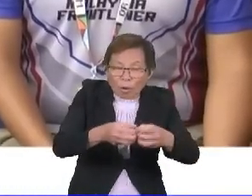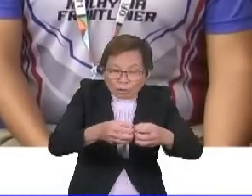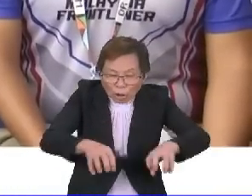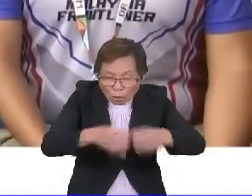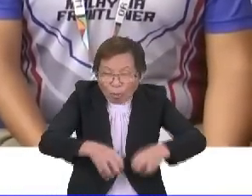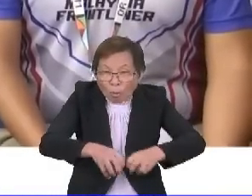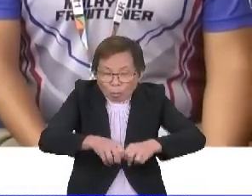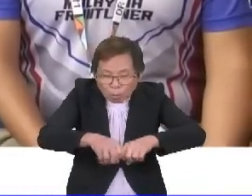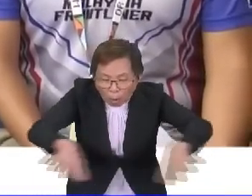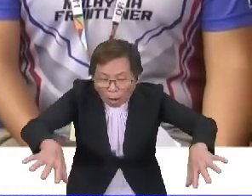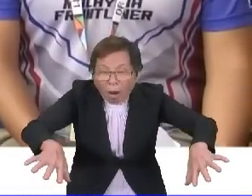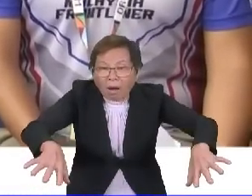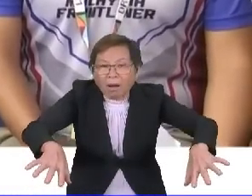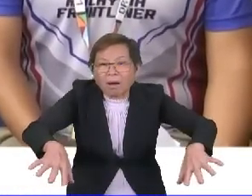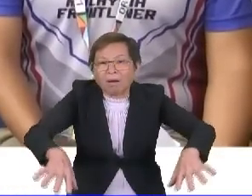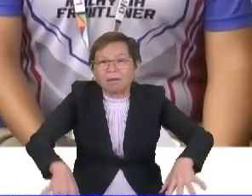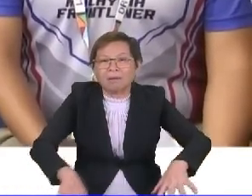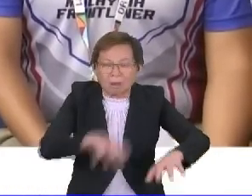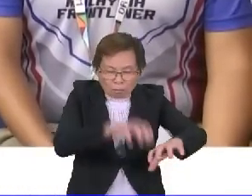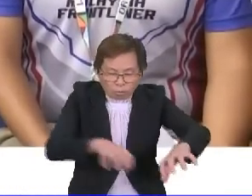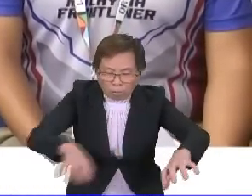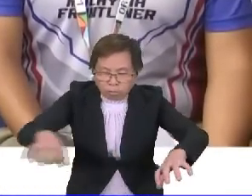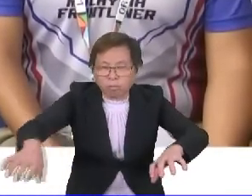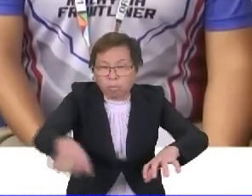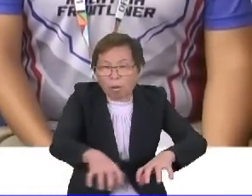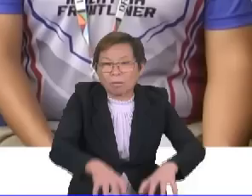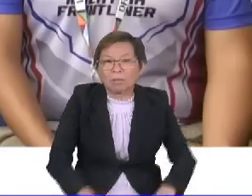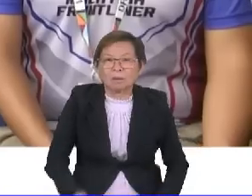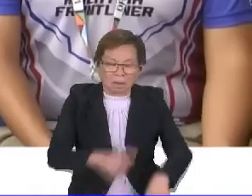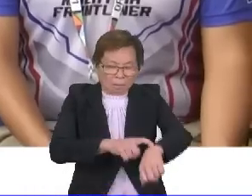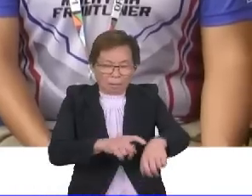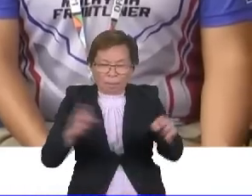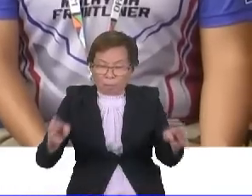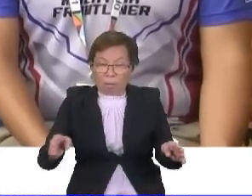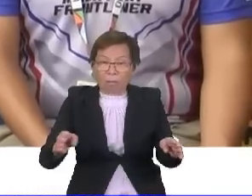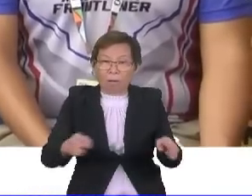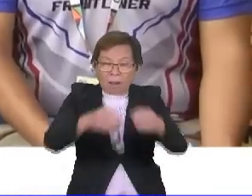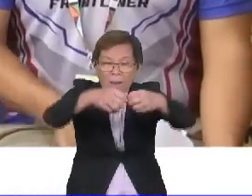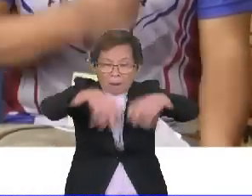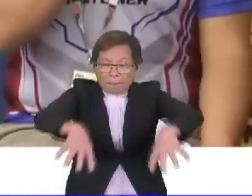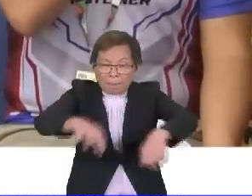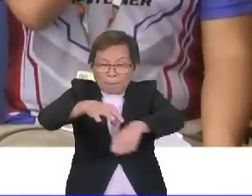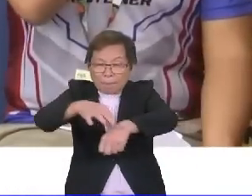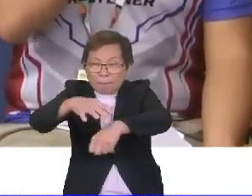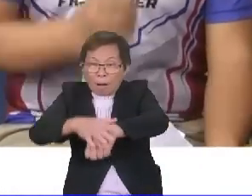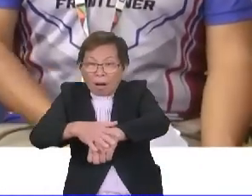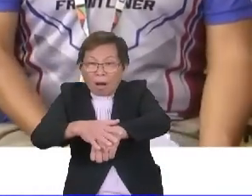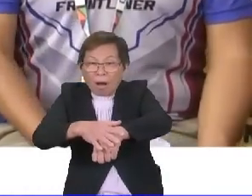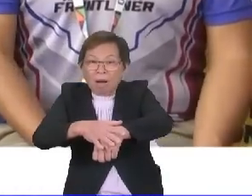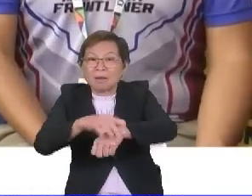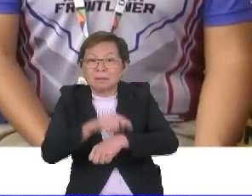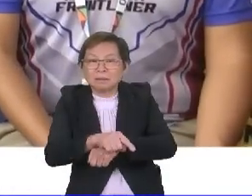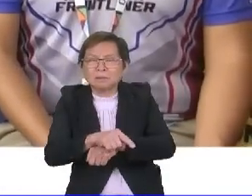akan dilakukan di setiap lokality tempo pelaksanaan projectya ini